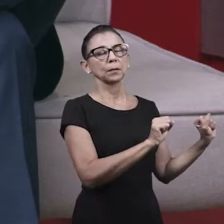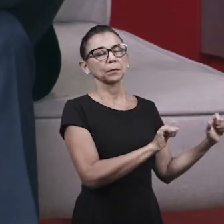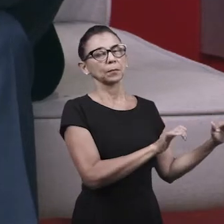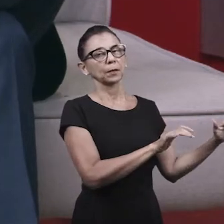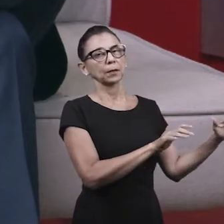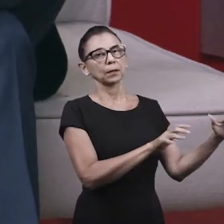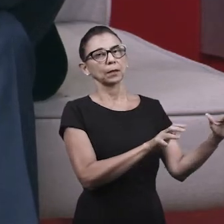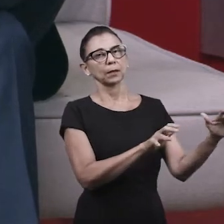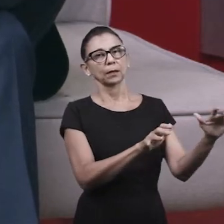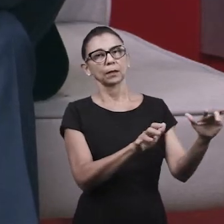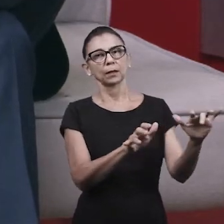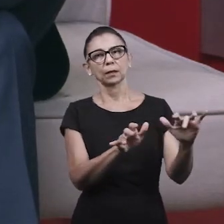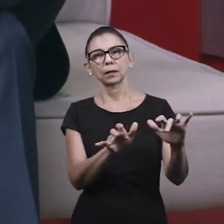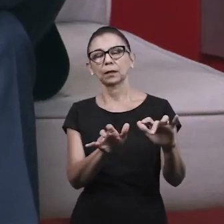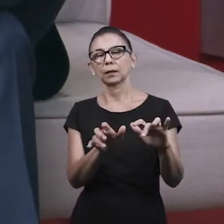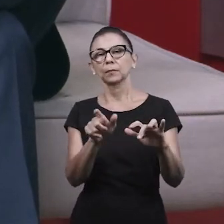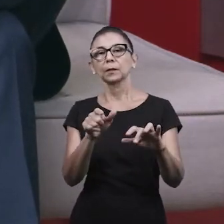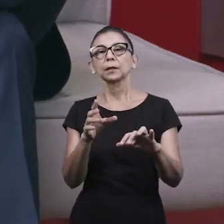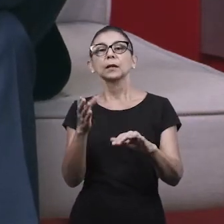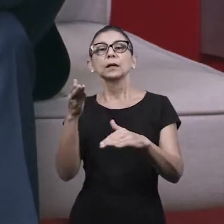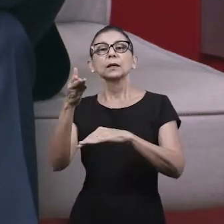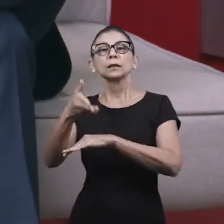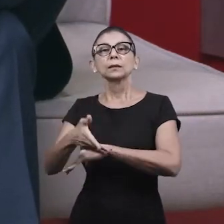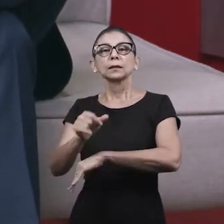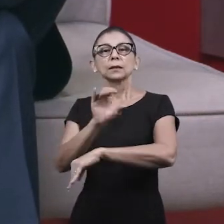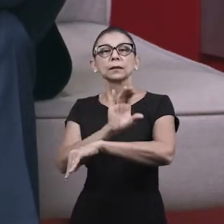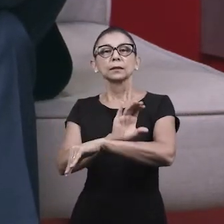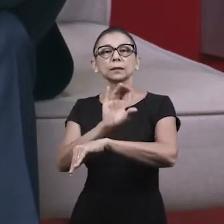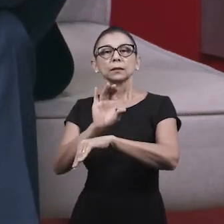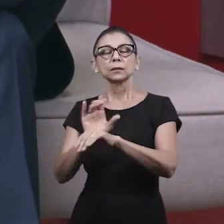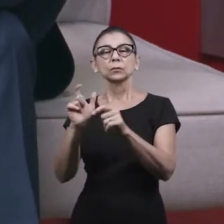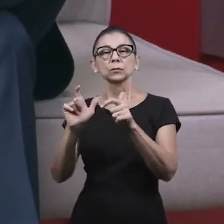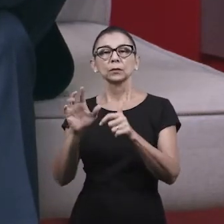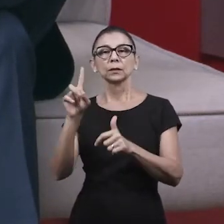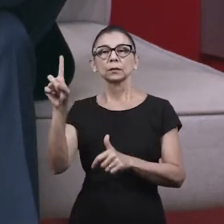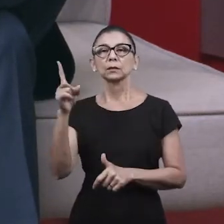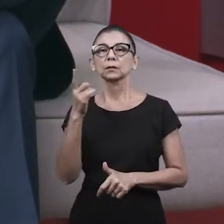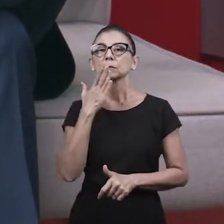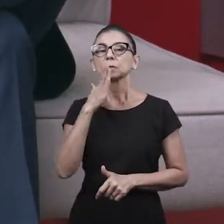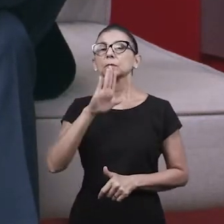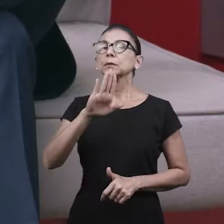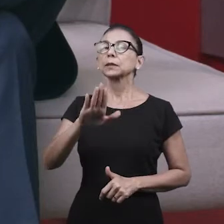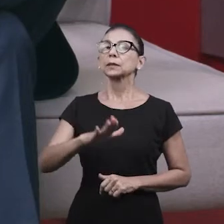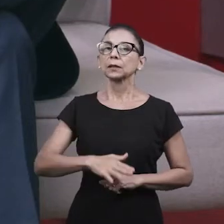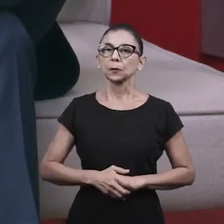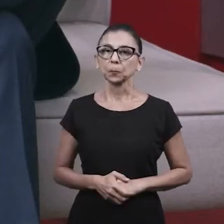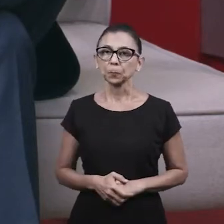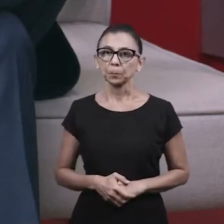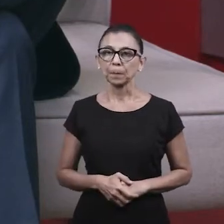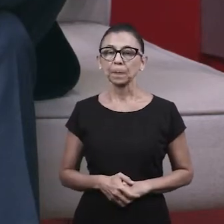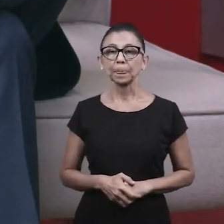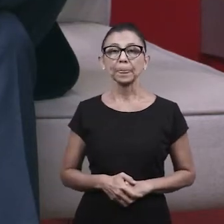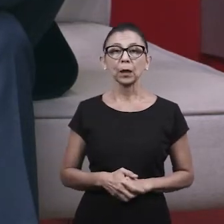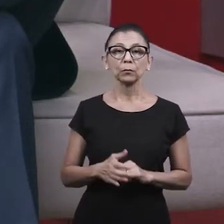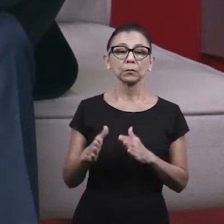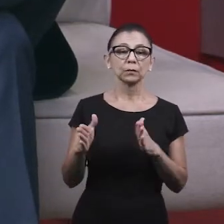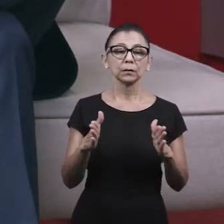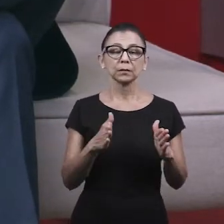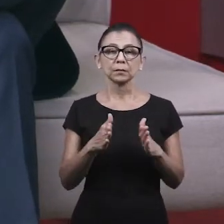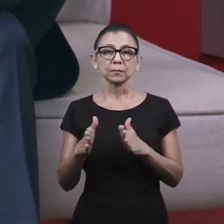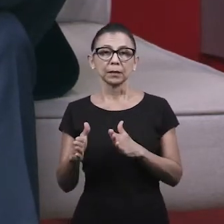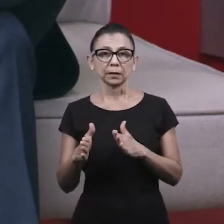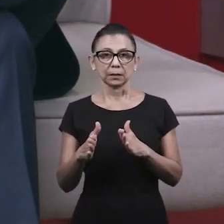la terre de Canaan. C'était le passage d'Égypte vers la terre promise. Et dans cette